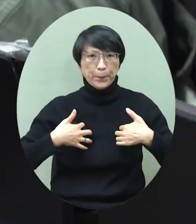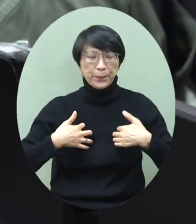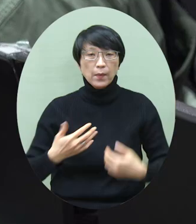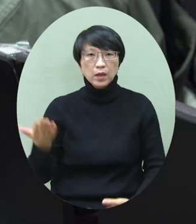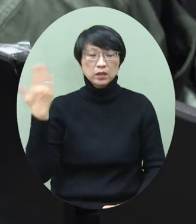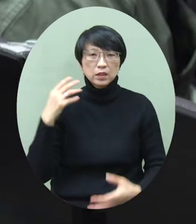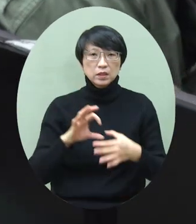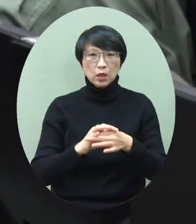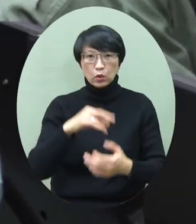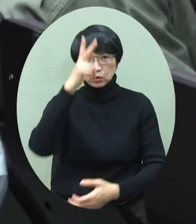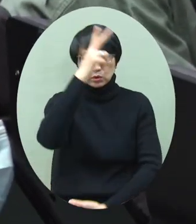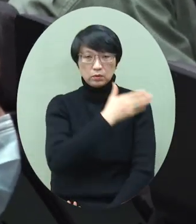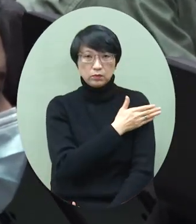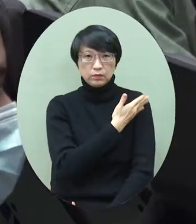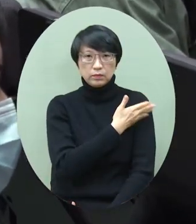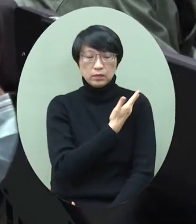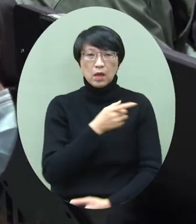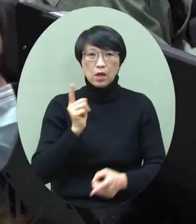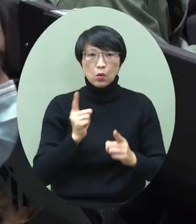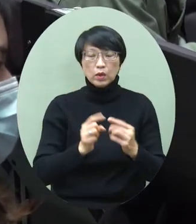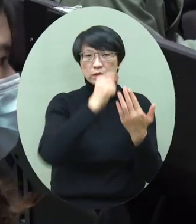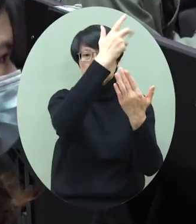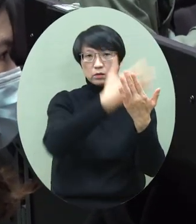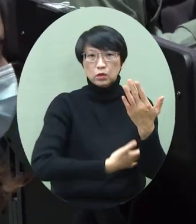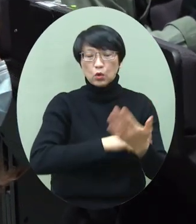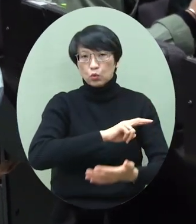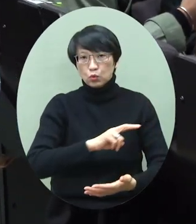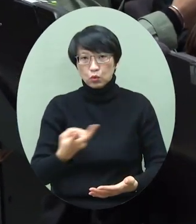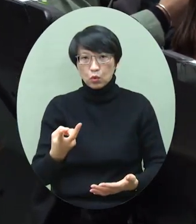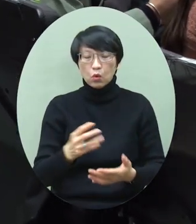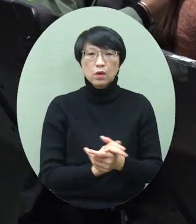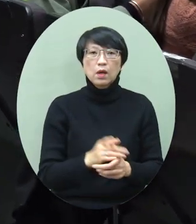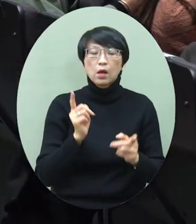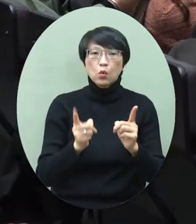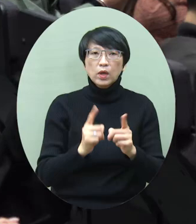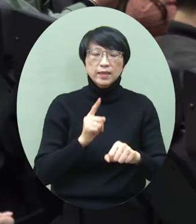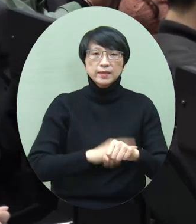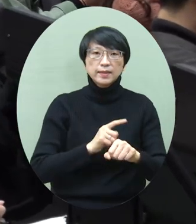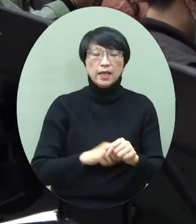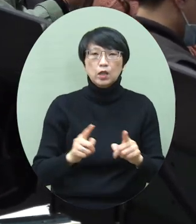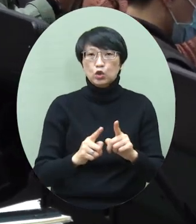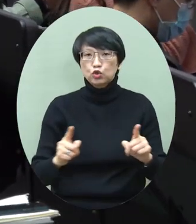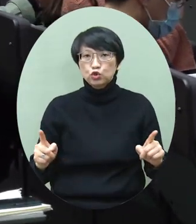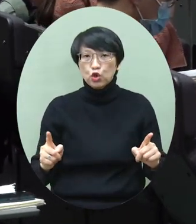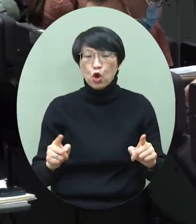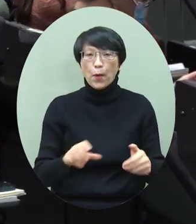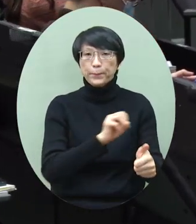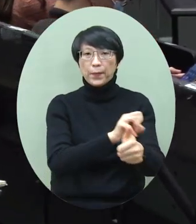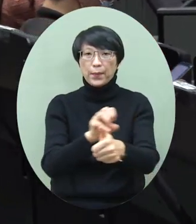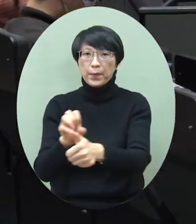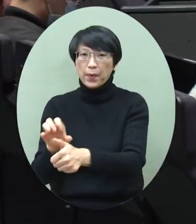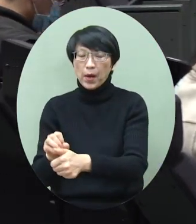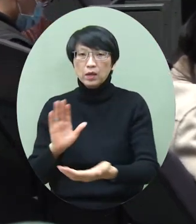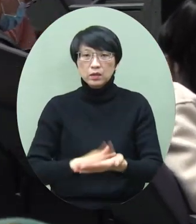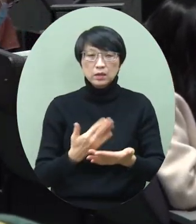啲牽涉公務員，即係可能一啲規例上嘅改變，都係即係可能會有比較長嘅時間去做諮詢啦。但係今次